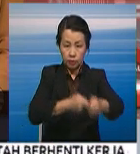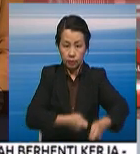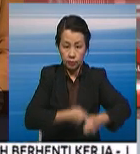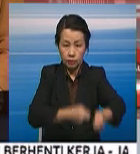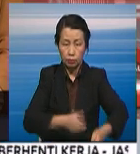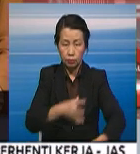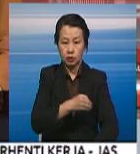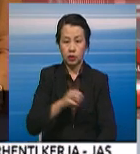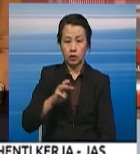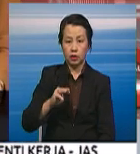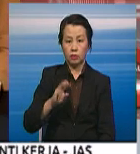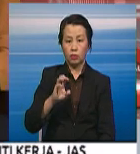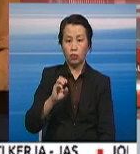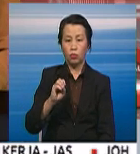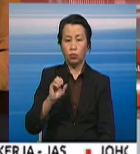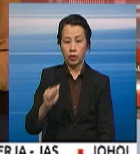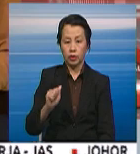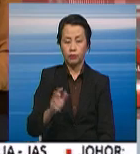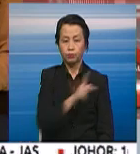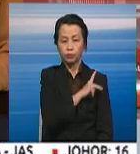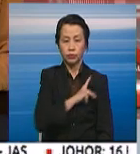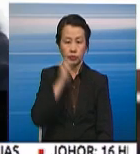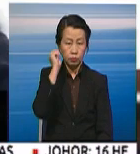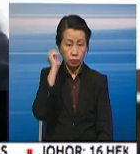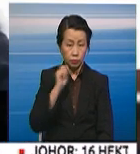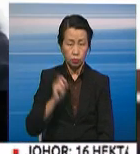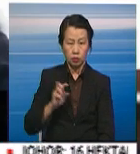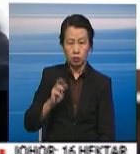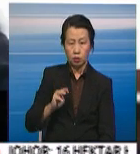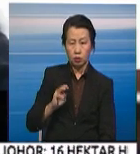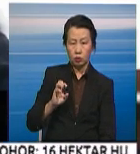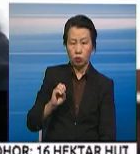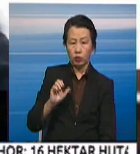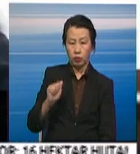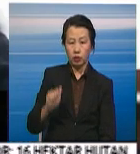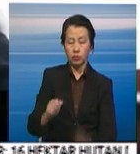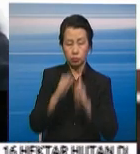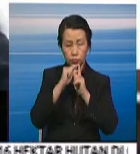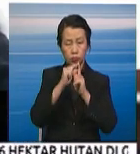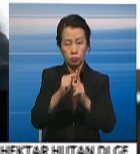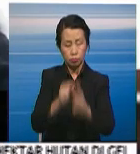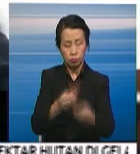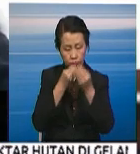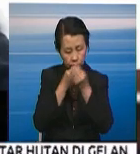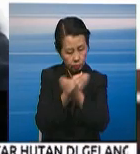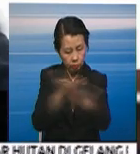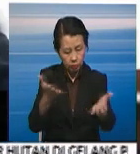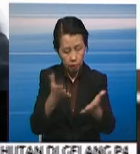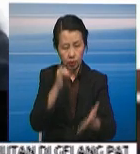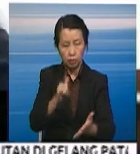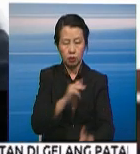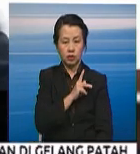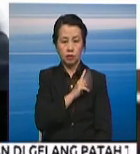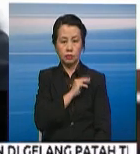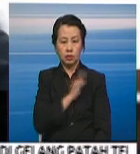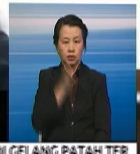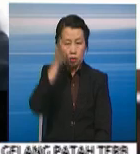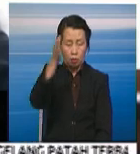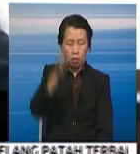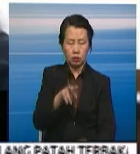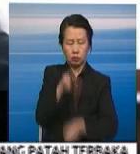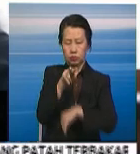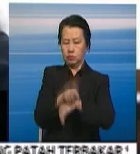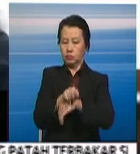dan MOA. Ketua Asosiasi MOA Datuk Muhammad Salihuddin Hassan dalam kenyataan medianya memaklumkan yang kementerian bakal